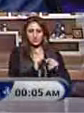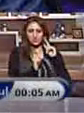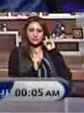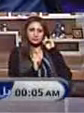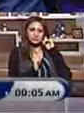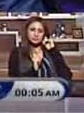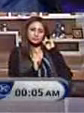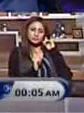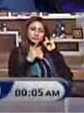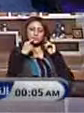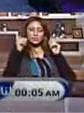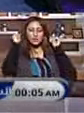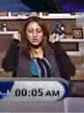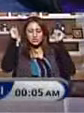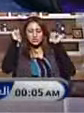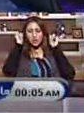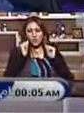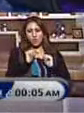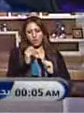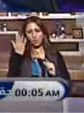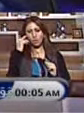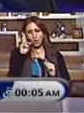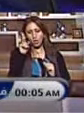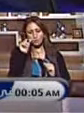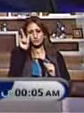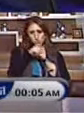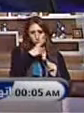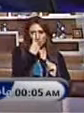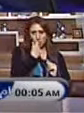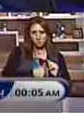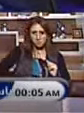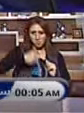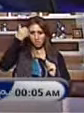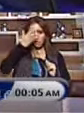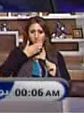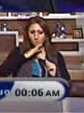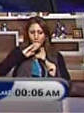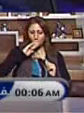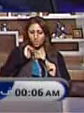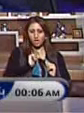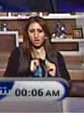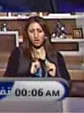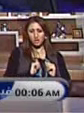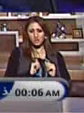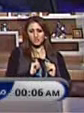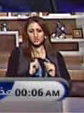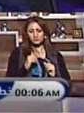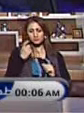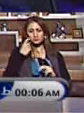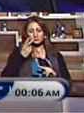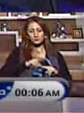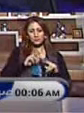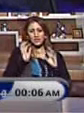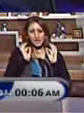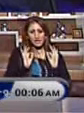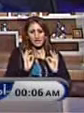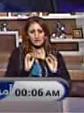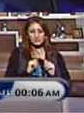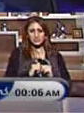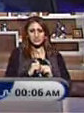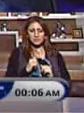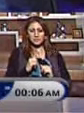وهبنا هذه النعمه فللاسف الشديد نحن لم نستطع ان ان ان نشكر